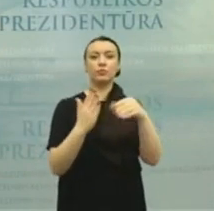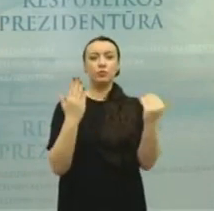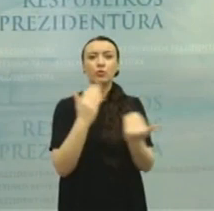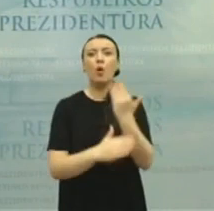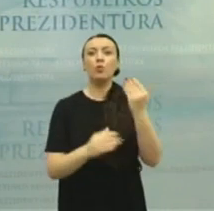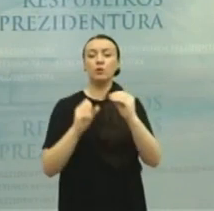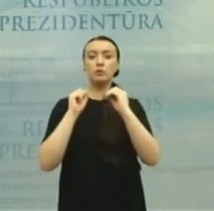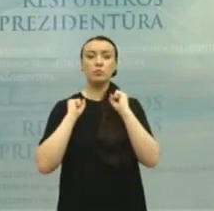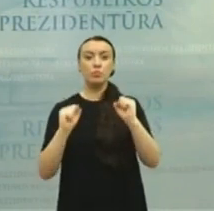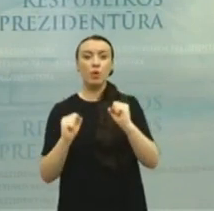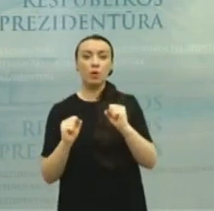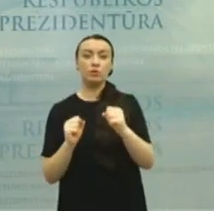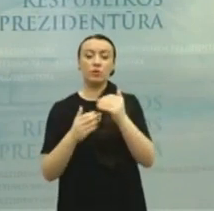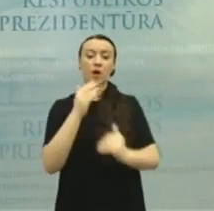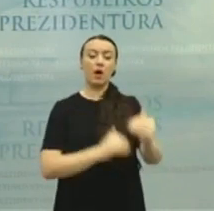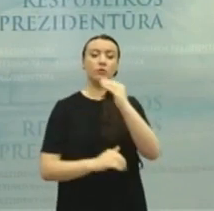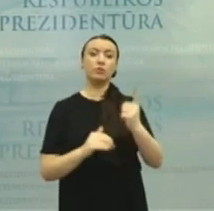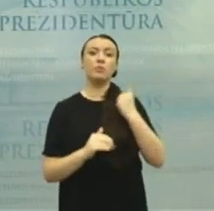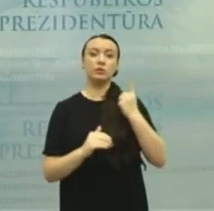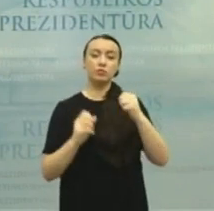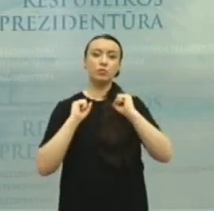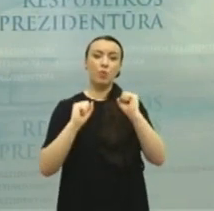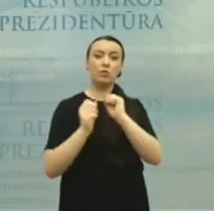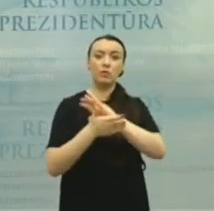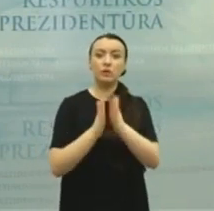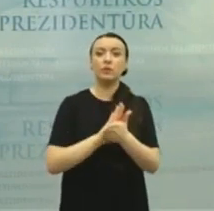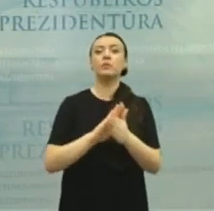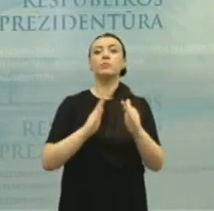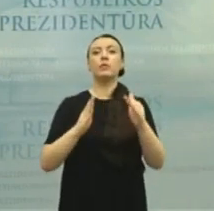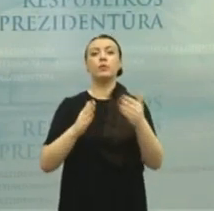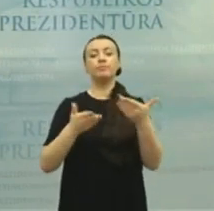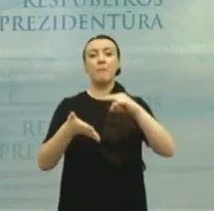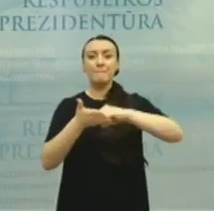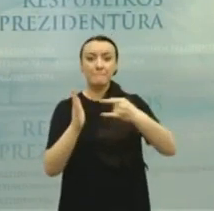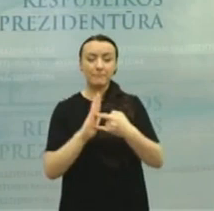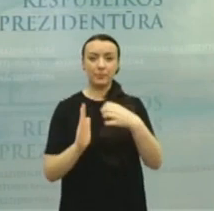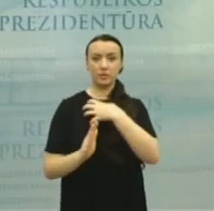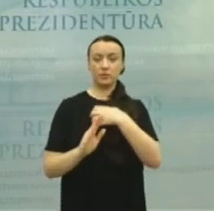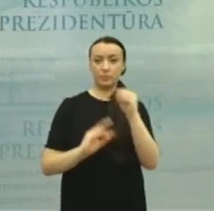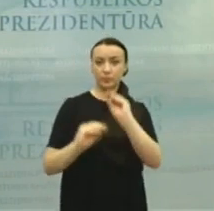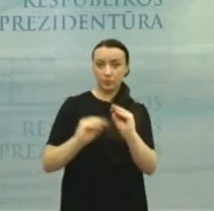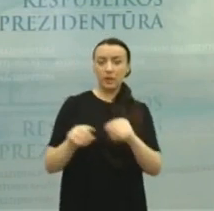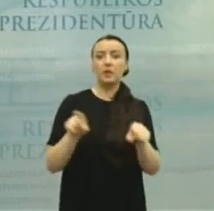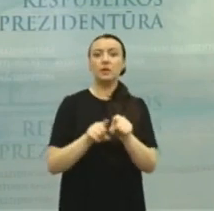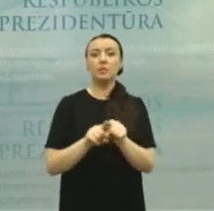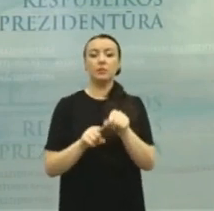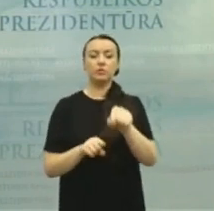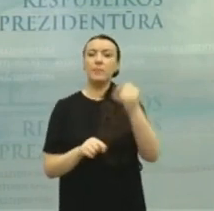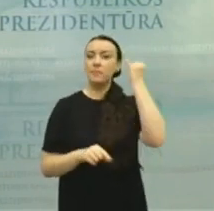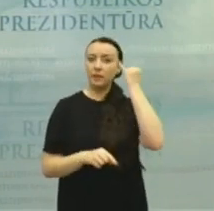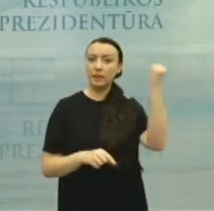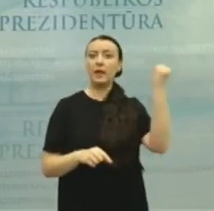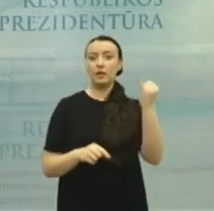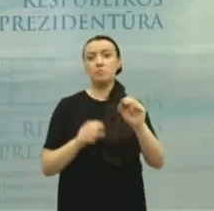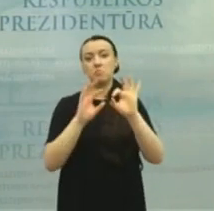naują sportininkų aukšto sportinio meistriškumo sportininkų rengimo modelį ir strategiją. Taip pat šioms mintims